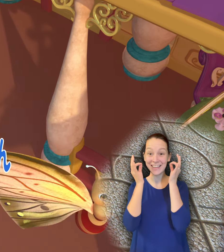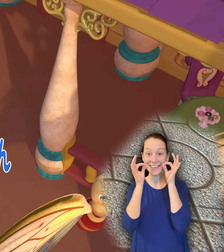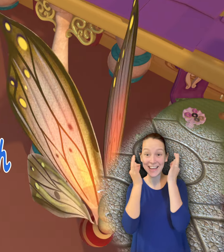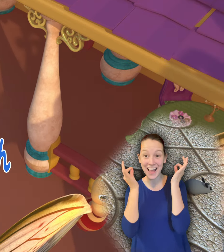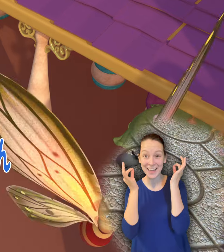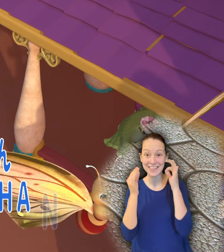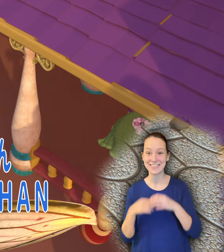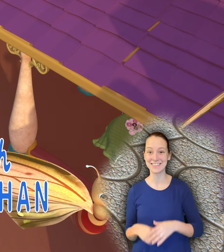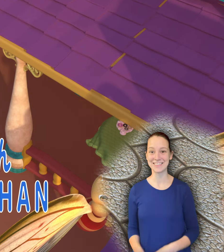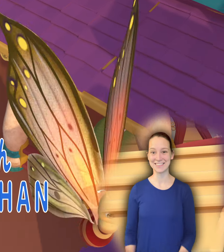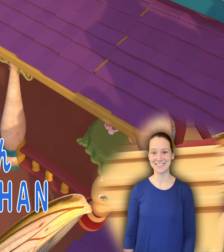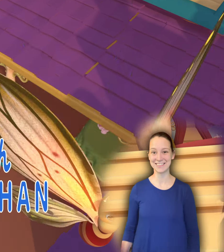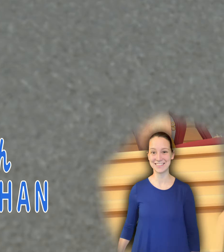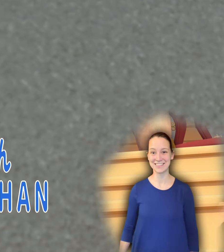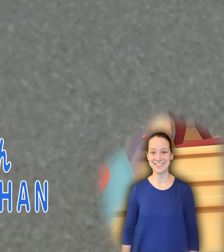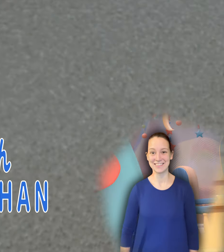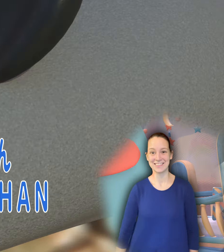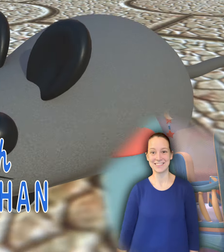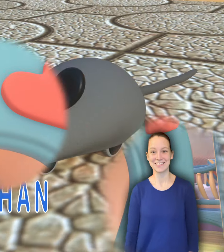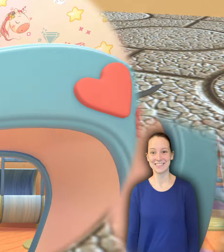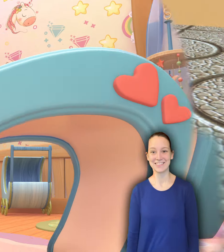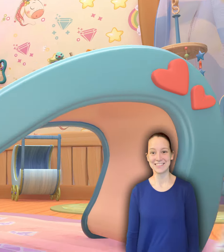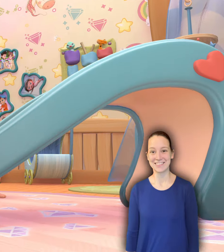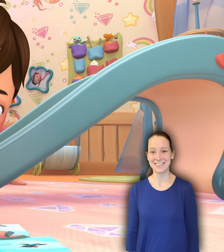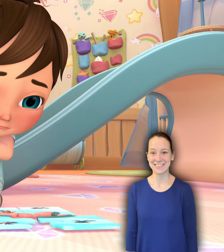た可愛いなこ